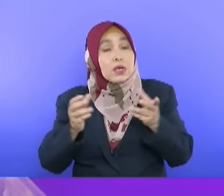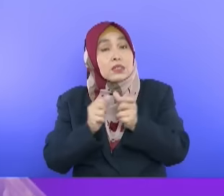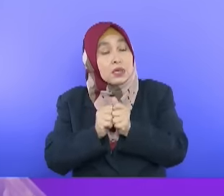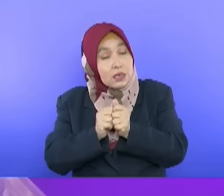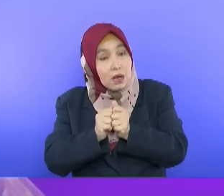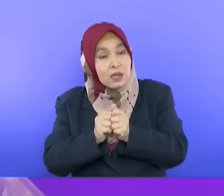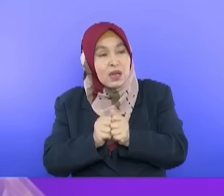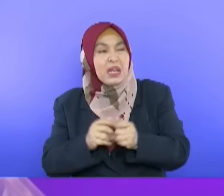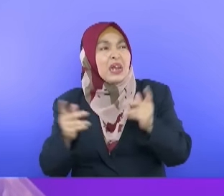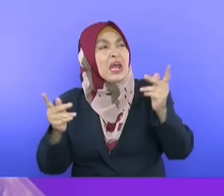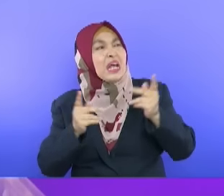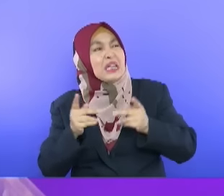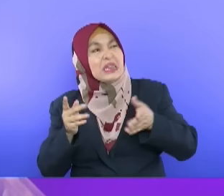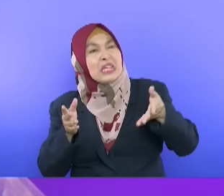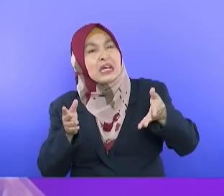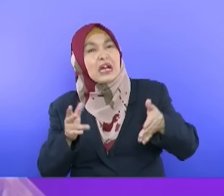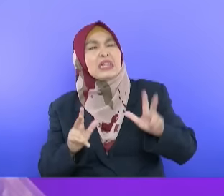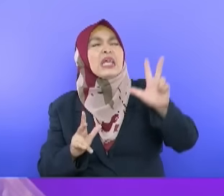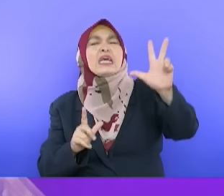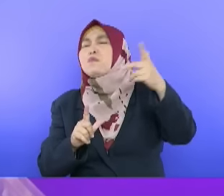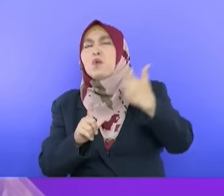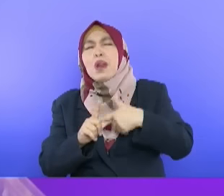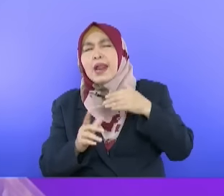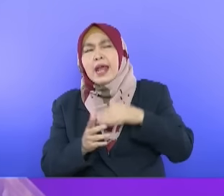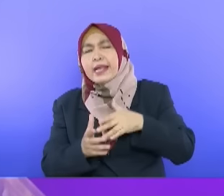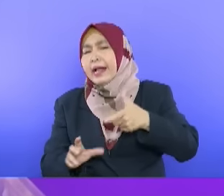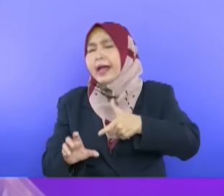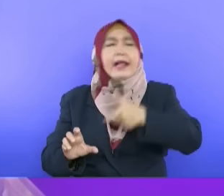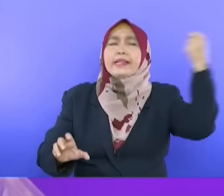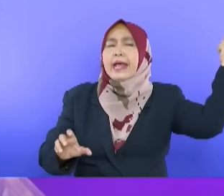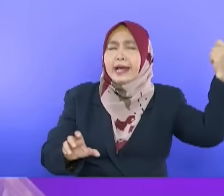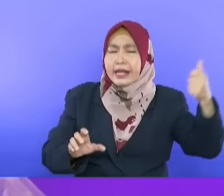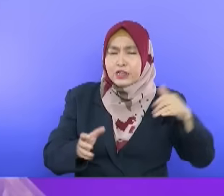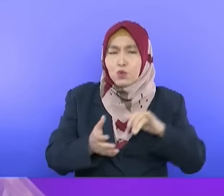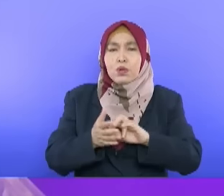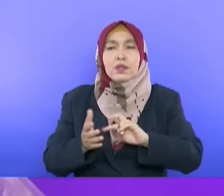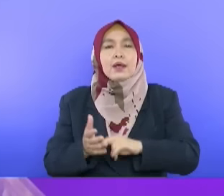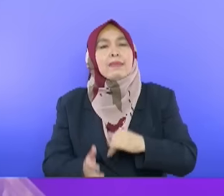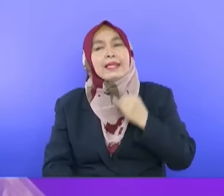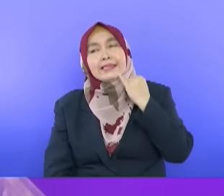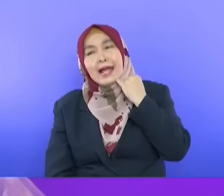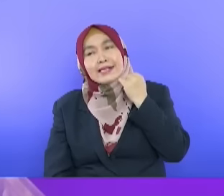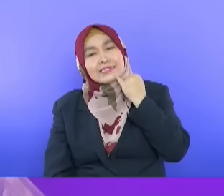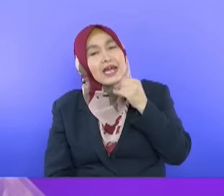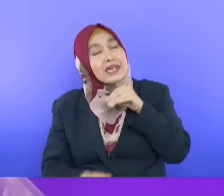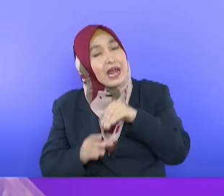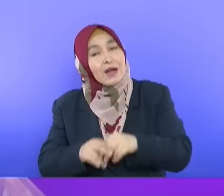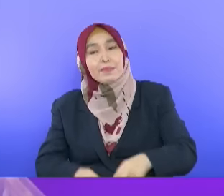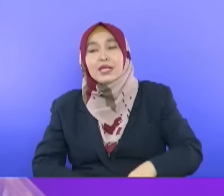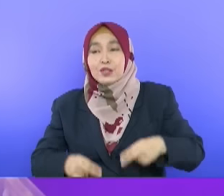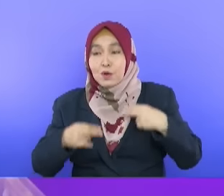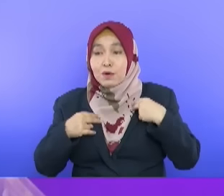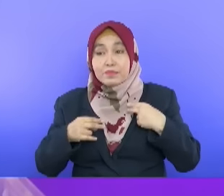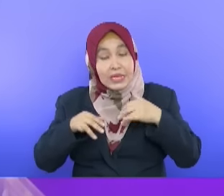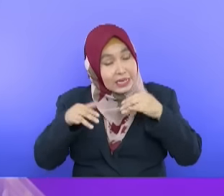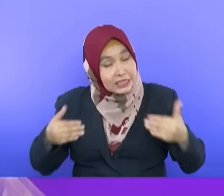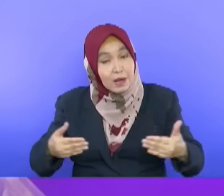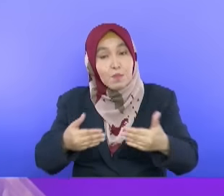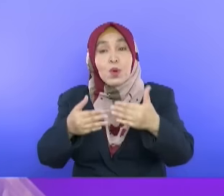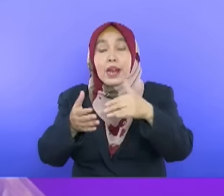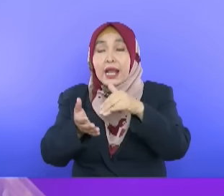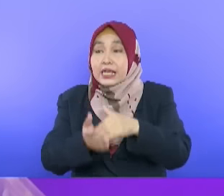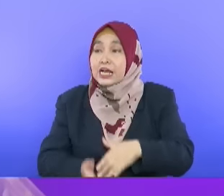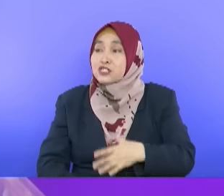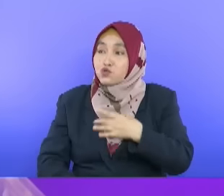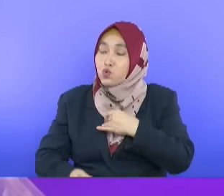kereta 3 bulan nah gitu kita itu lambang hasad di dalam kehidupan seterusnya apa nomor 6